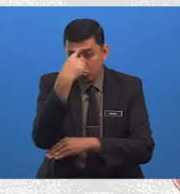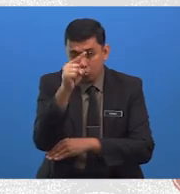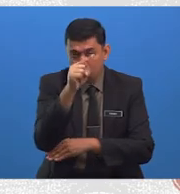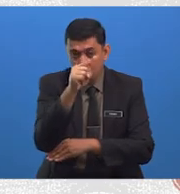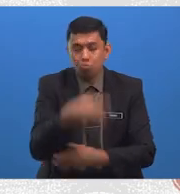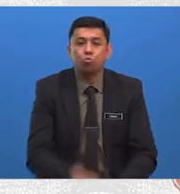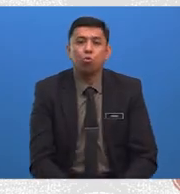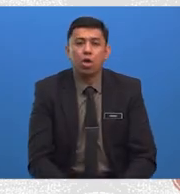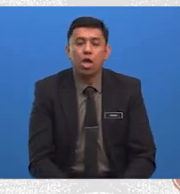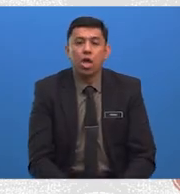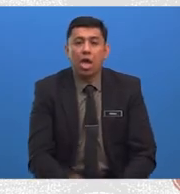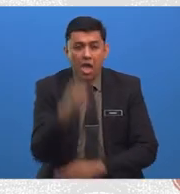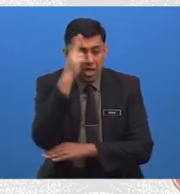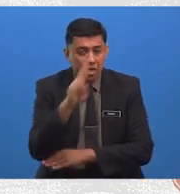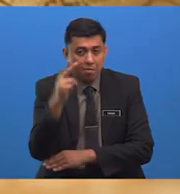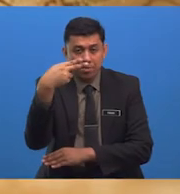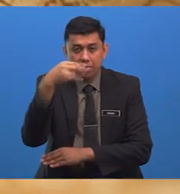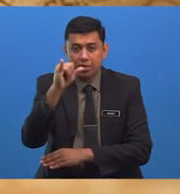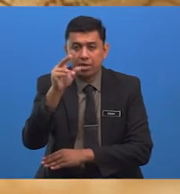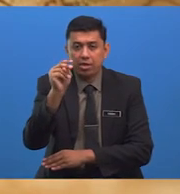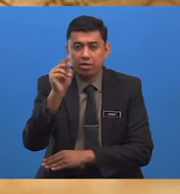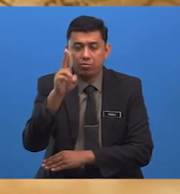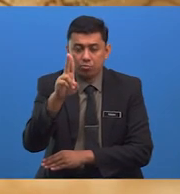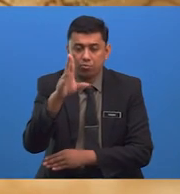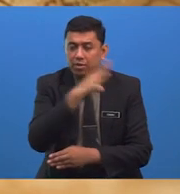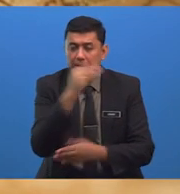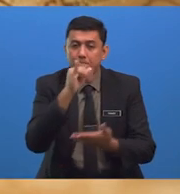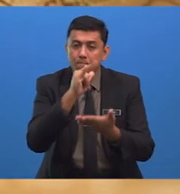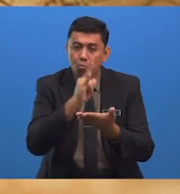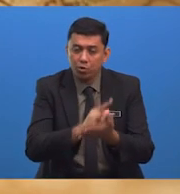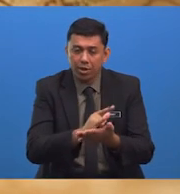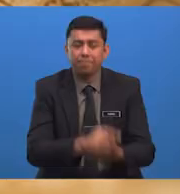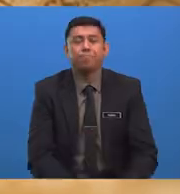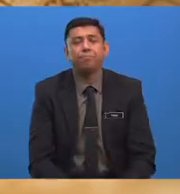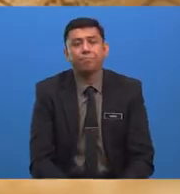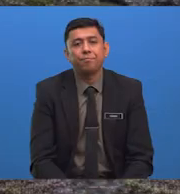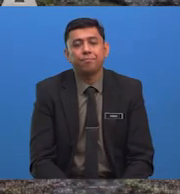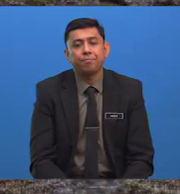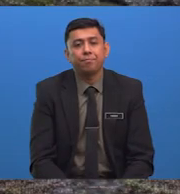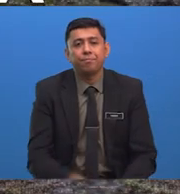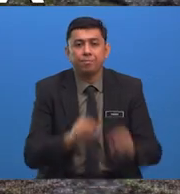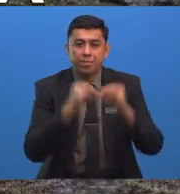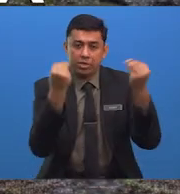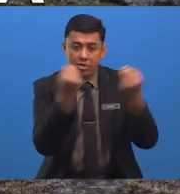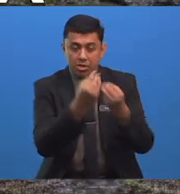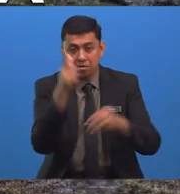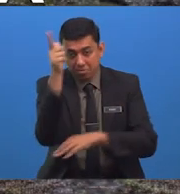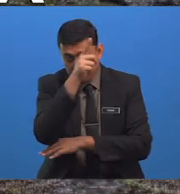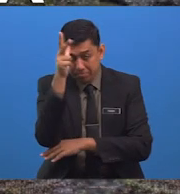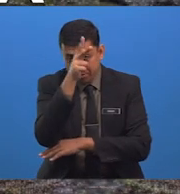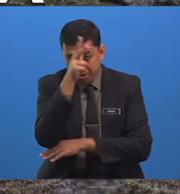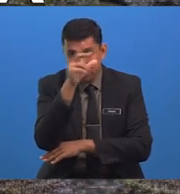agama Hindu dan Buddha. Kini, kita lihat pula seni bina masyarakat Kerajaan Gangga